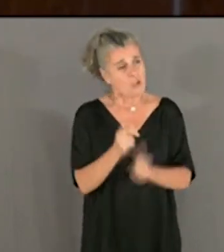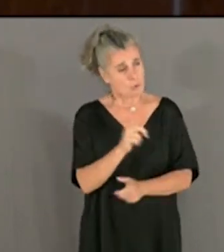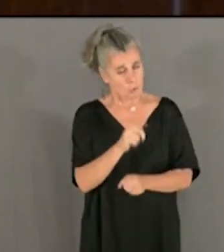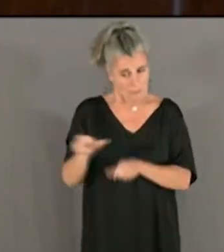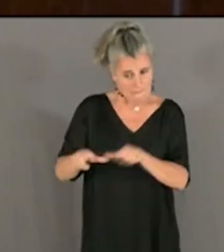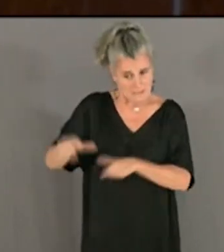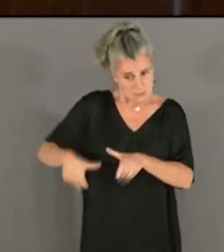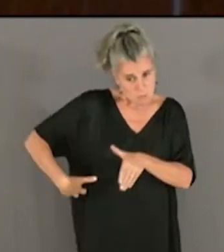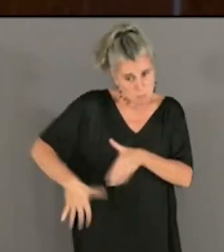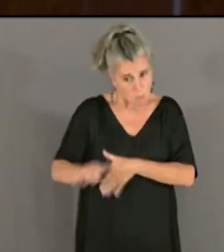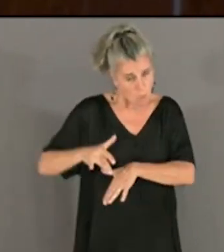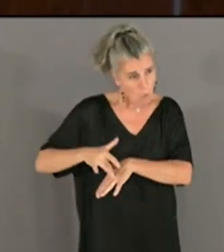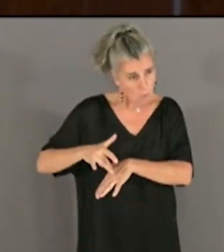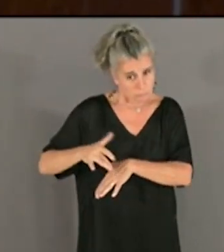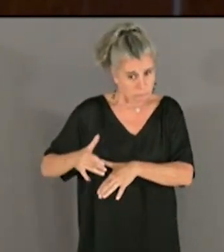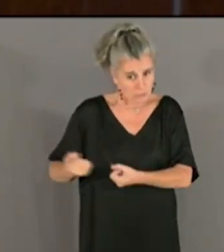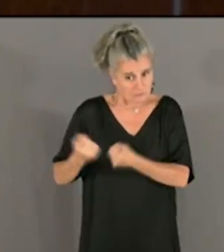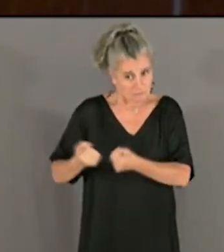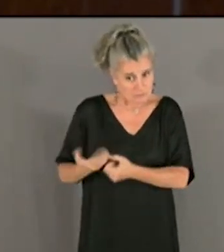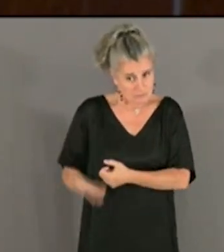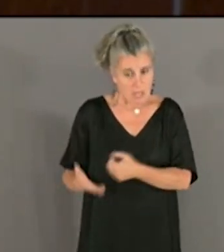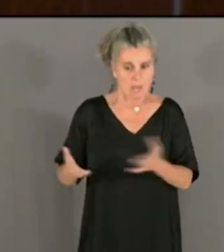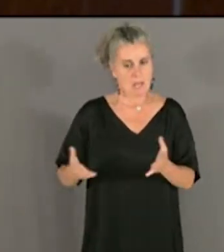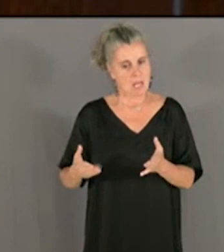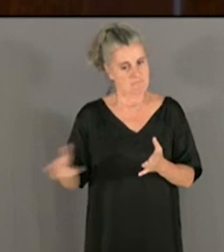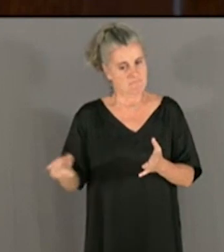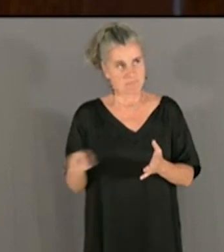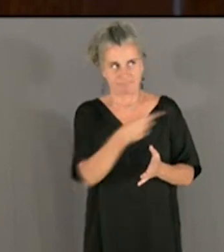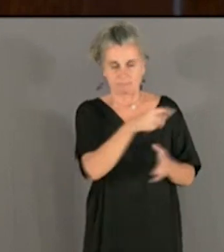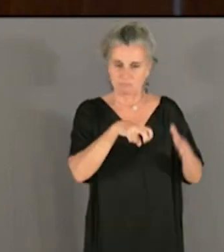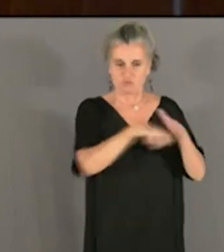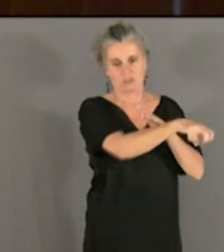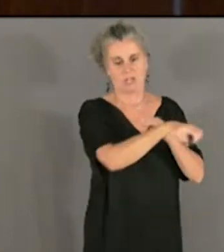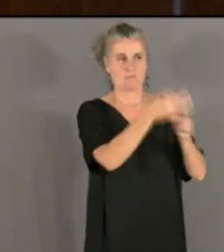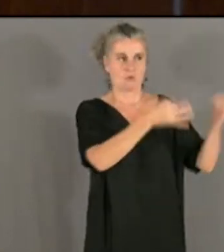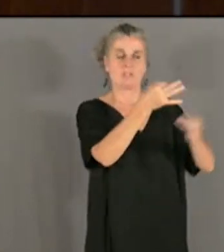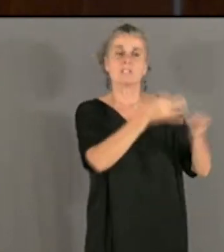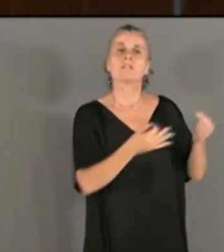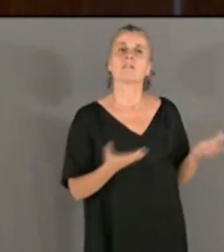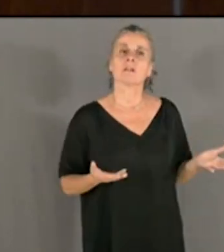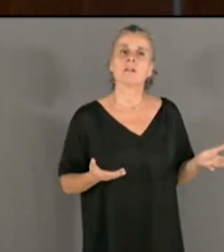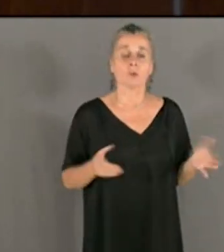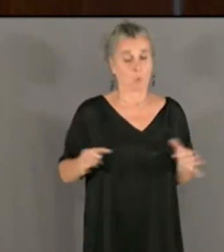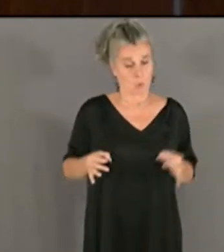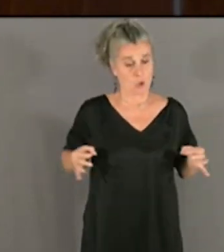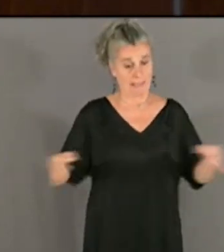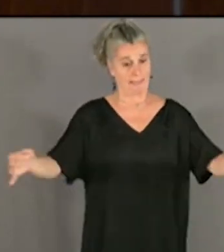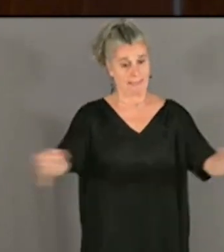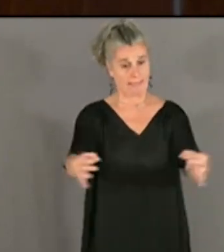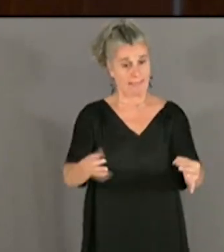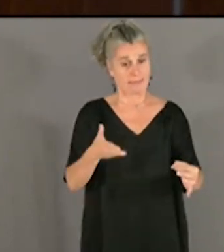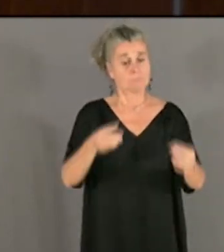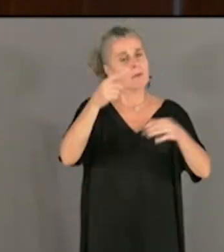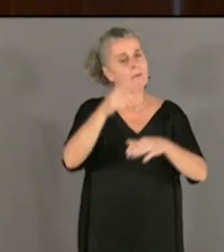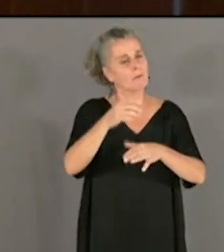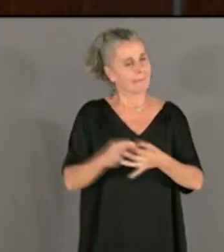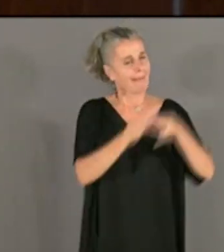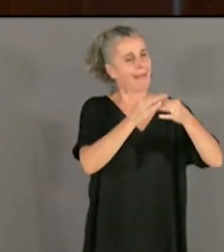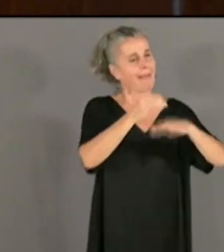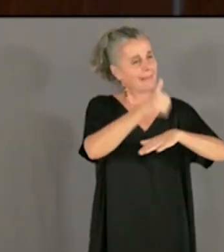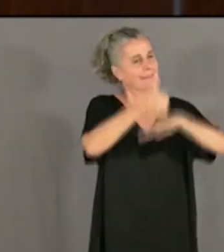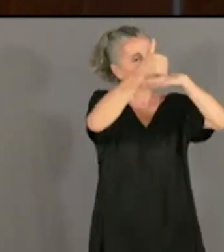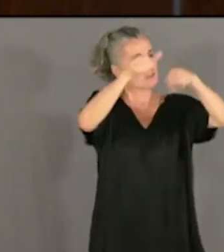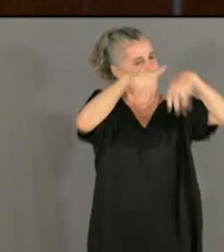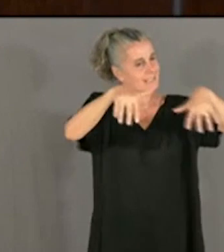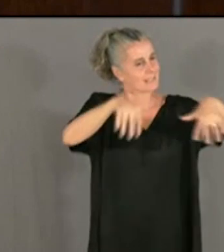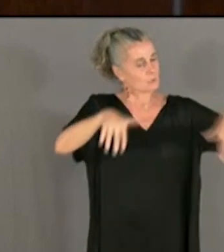justice. Alors le terrain est décentralisé, mais malgré tout, dans sa gestion, à la mairie de secteur, mais